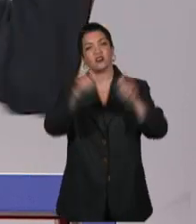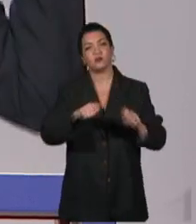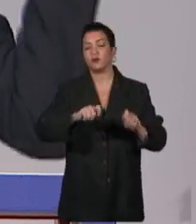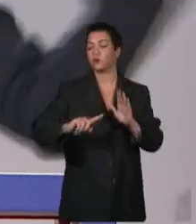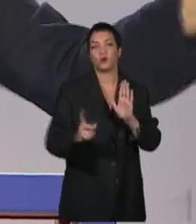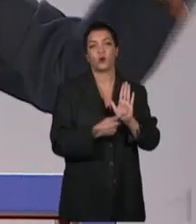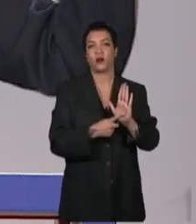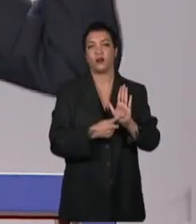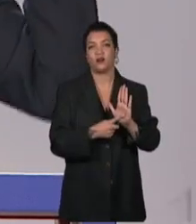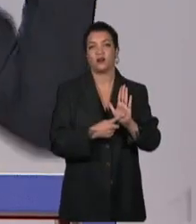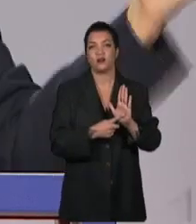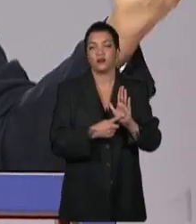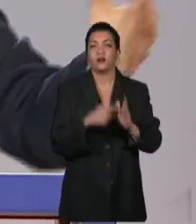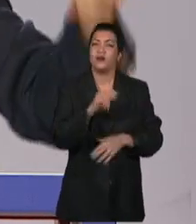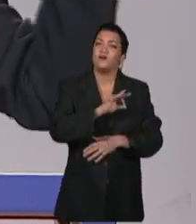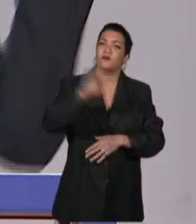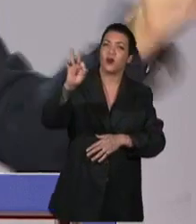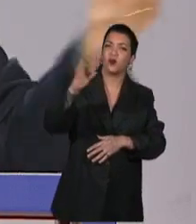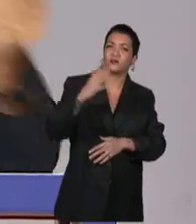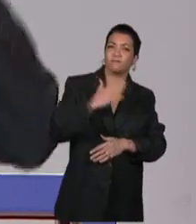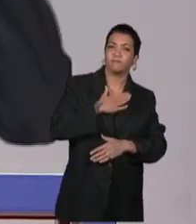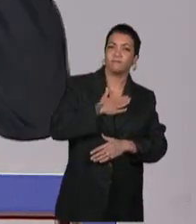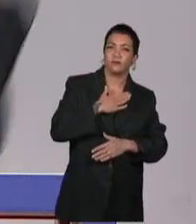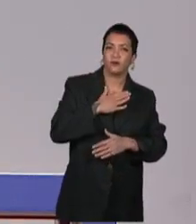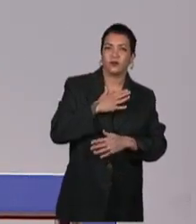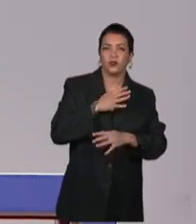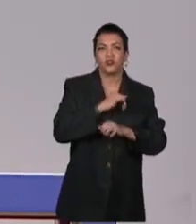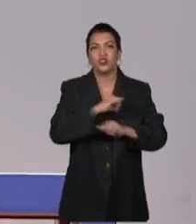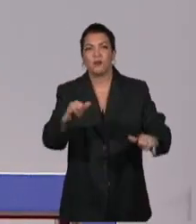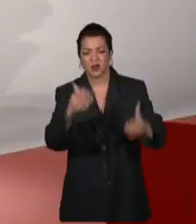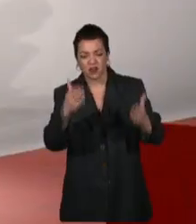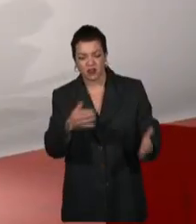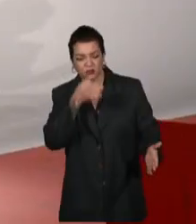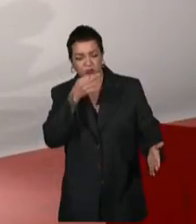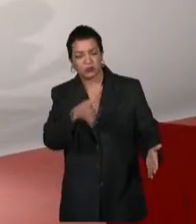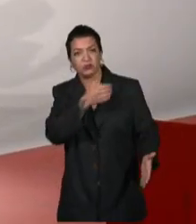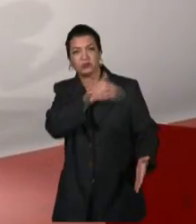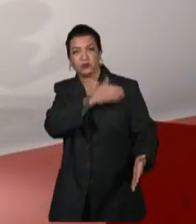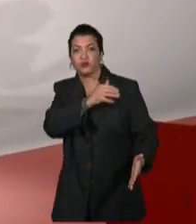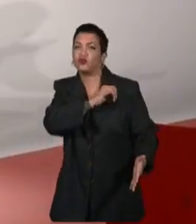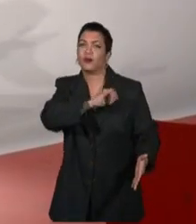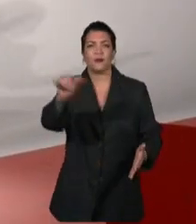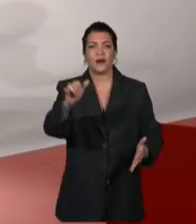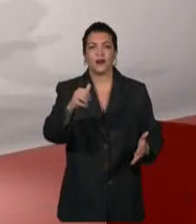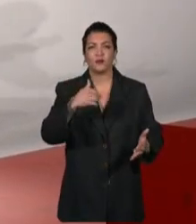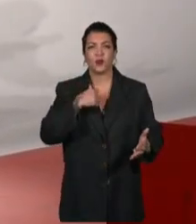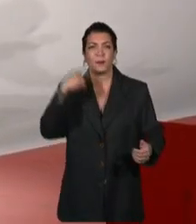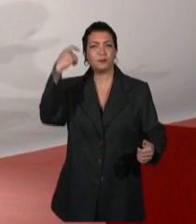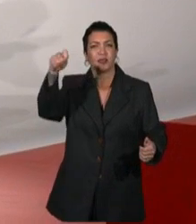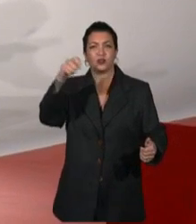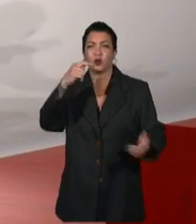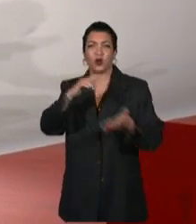respect. Dans ma France, il n'y aura jamais des gens qui ne sont rien. Je serai la présidente de tous les